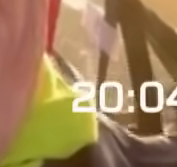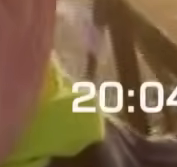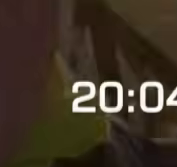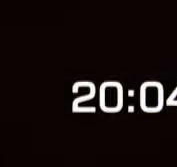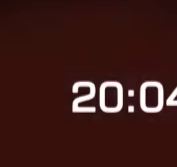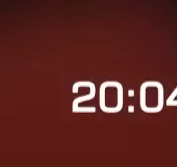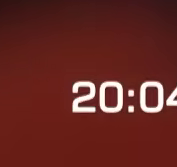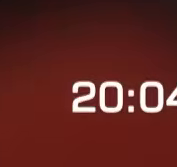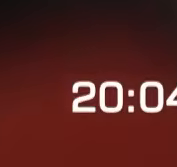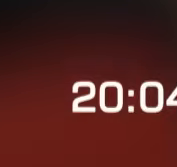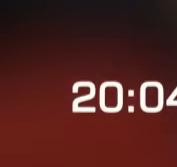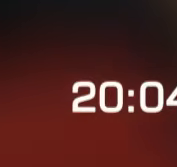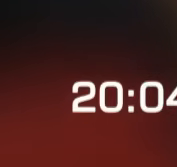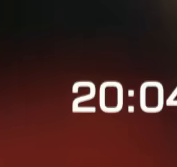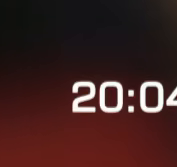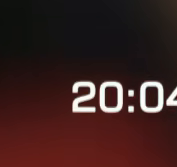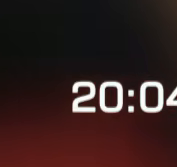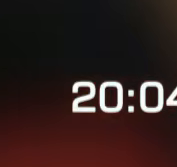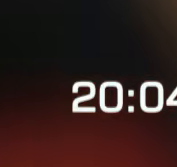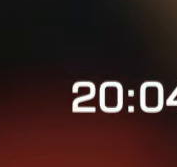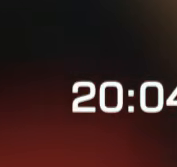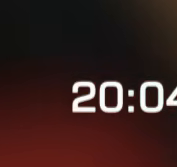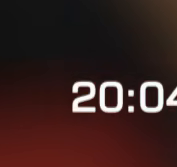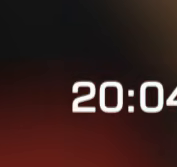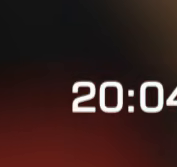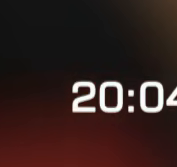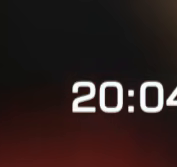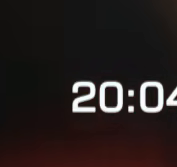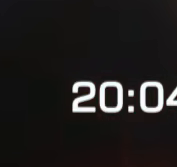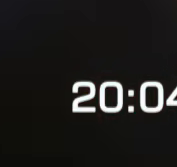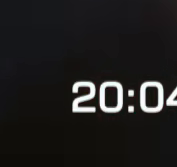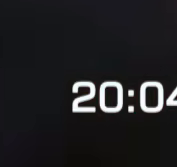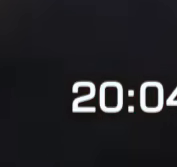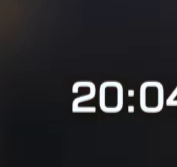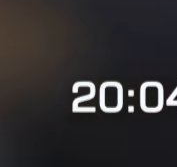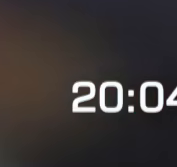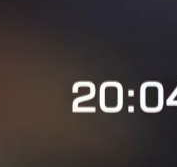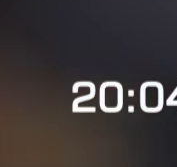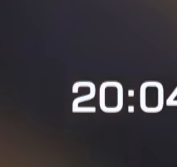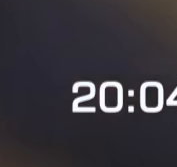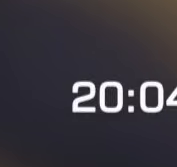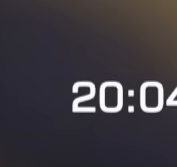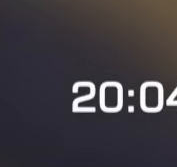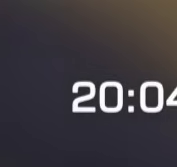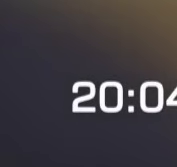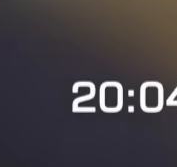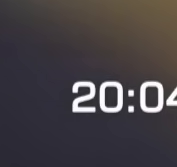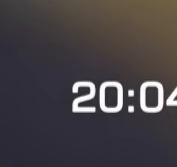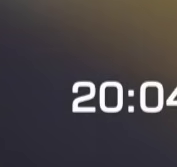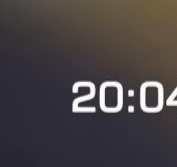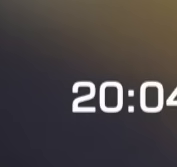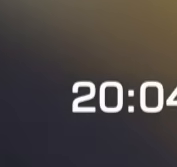Ანუ ეს რეკორდული ფრენაა, მა? Უნდა იყოს ესეთი. ვაუ, წარმატებები. მადლობა. ცურვა ხო